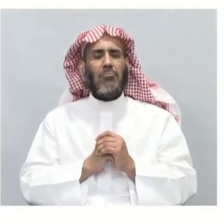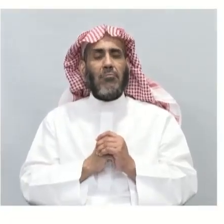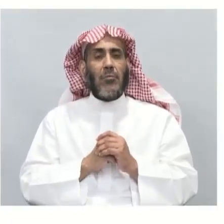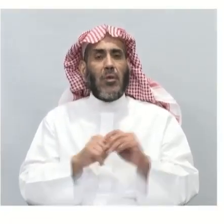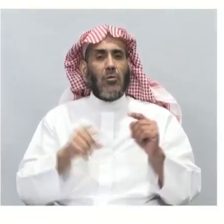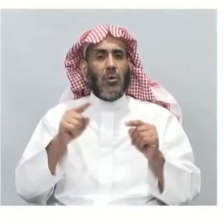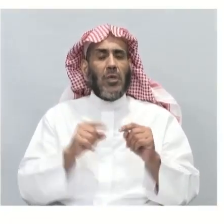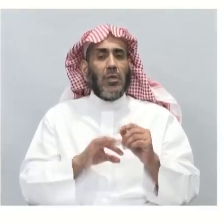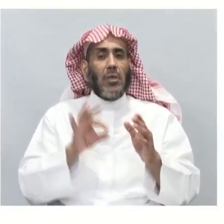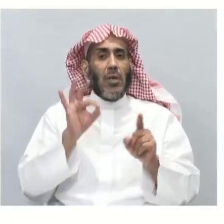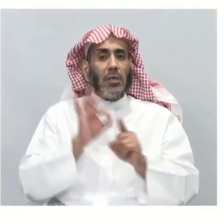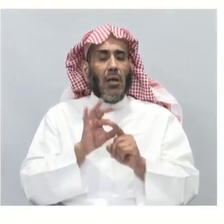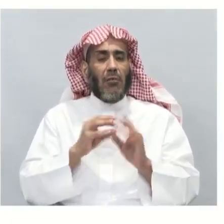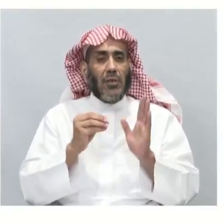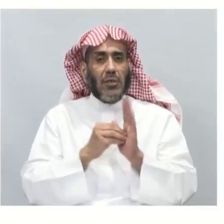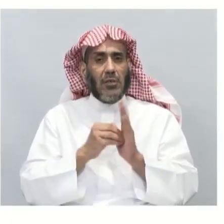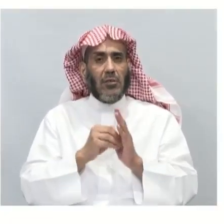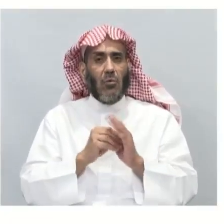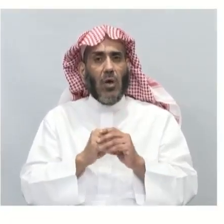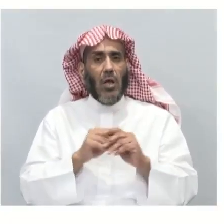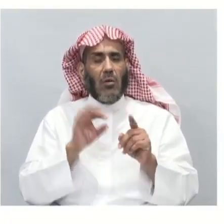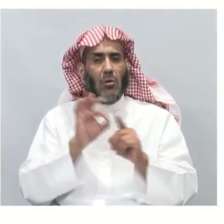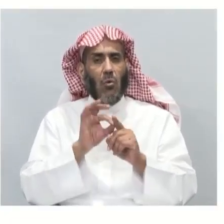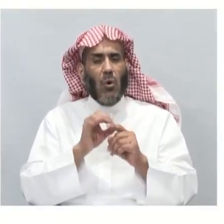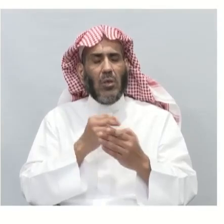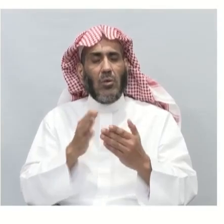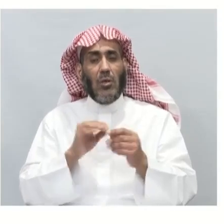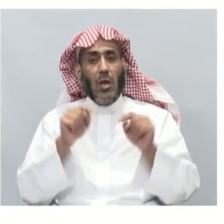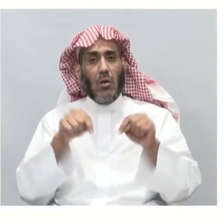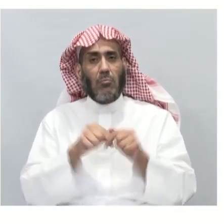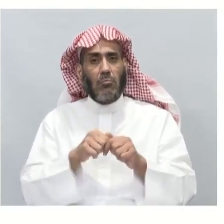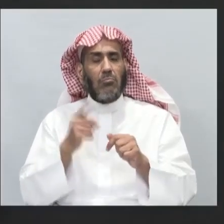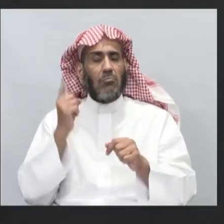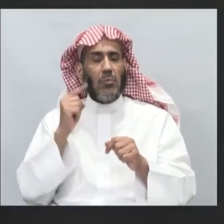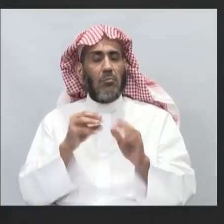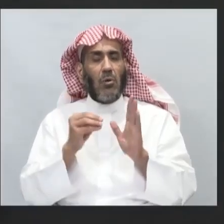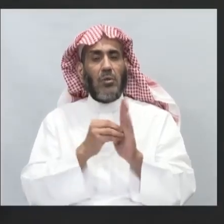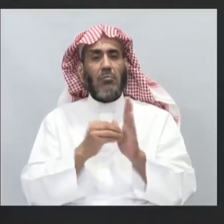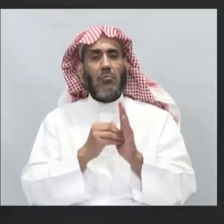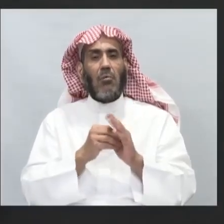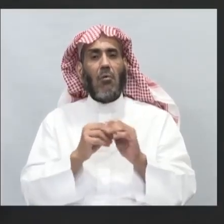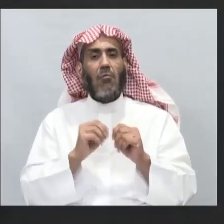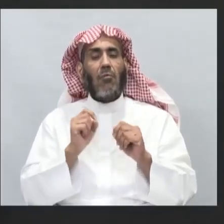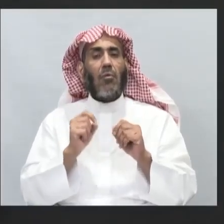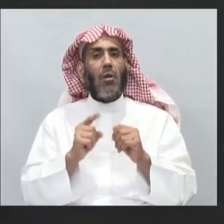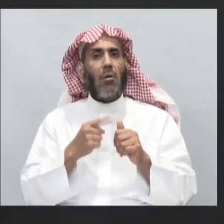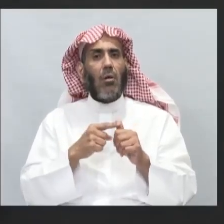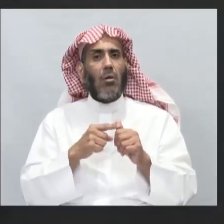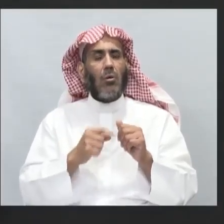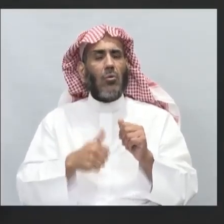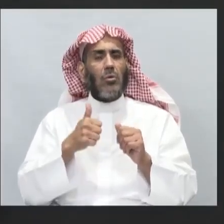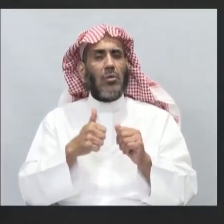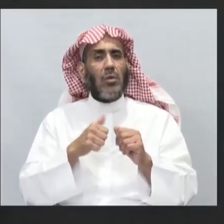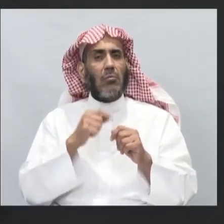تميز اهداف النص وكذلك مراميه وتوجهاته انت اليوم تسمع نصا ففي البدايه اذا كنت محسنا